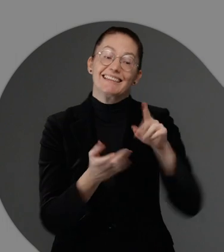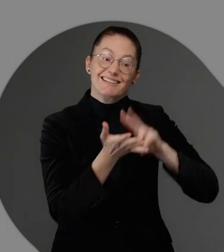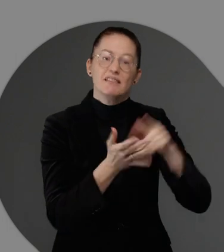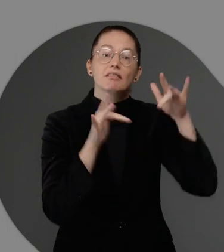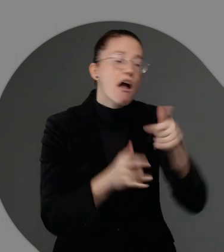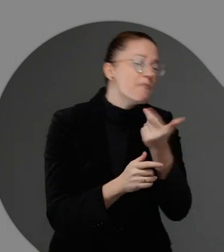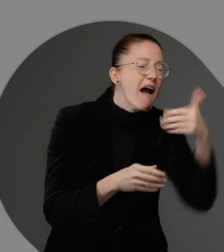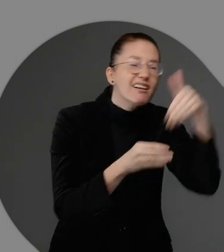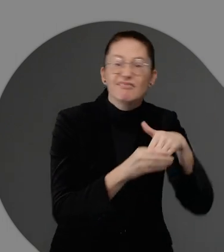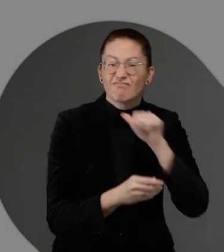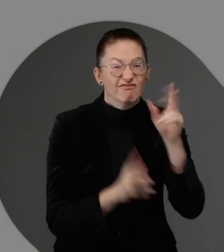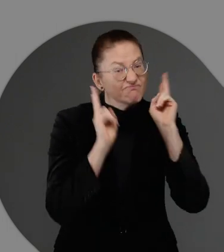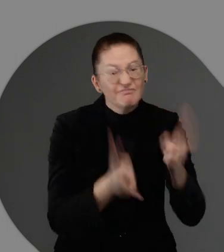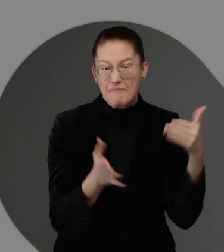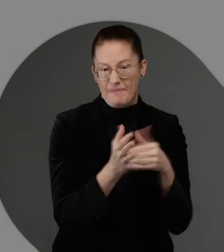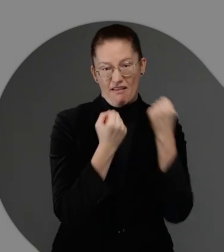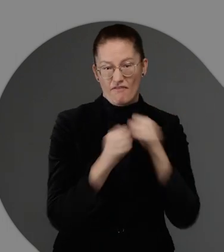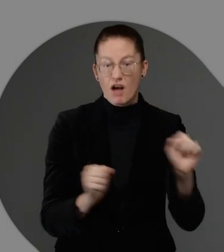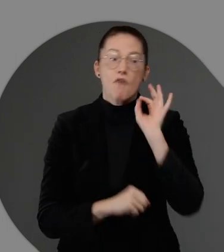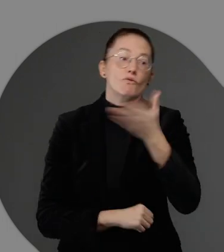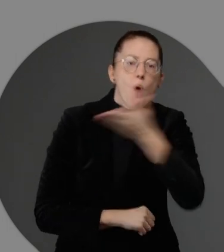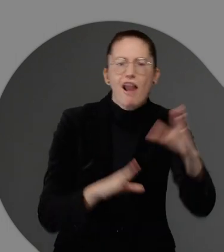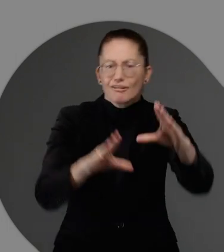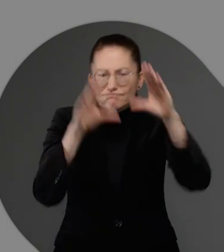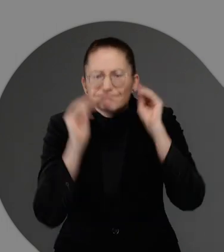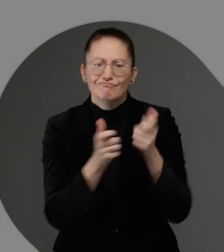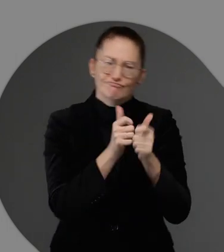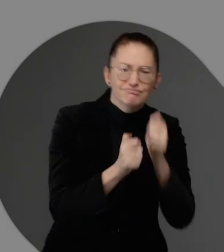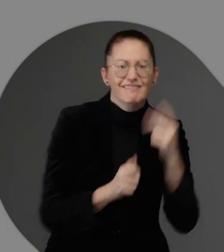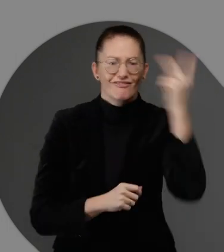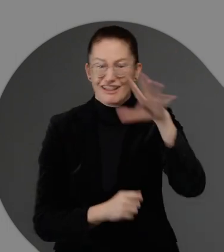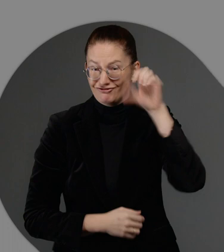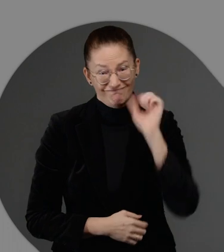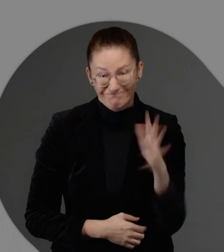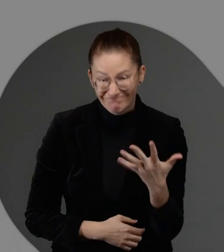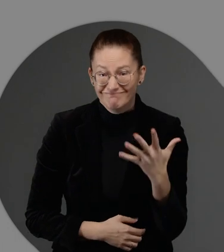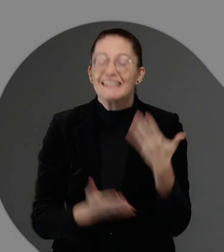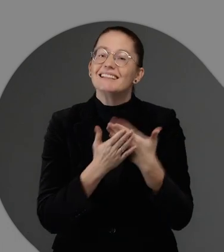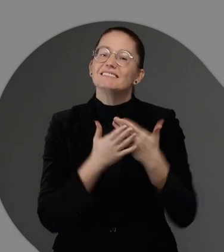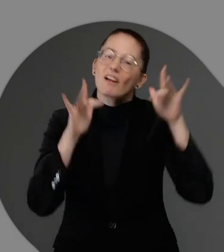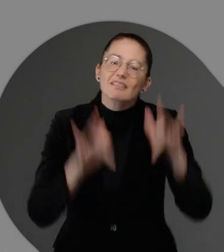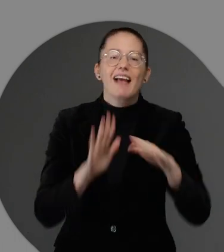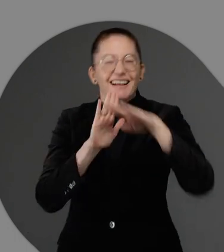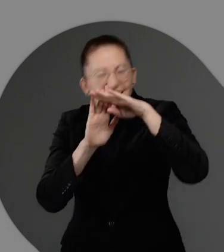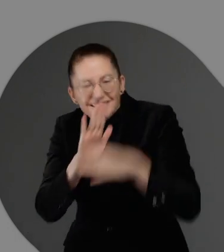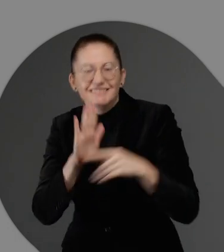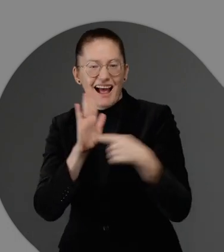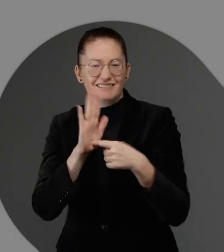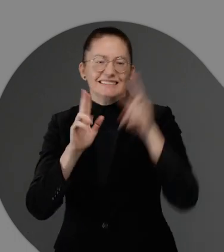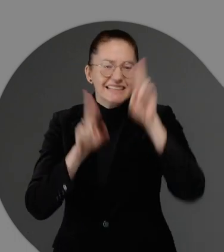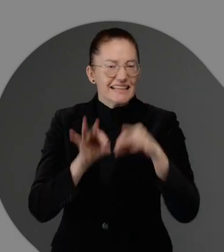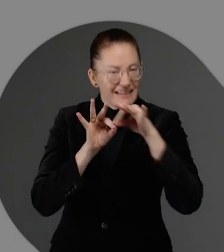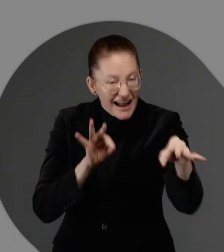alle gleich gut wahrnehmbar, bedienbar oder verständlich. Es gibt gesetzliche Vorgaben und Richtlinien. In Lektion 2 wird genauer